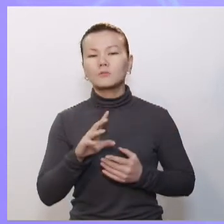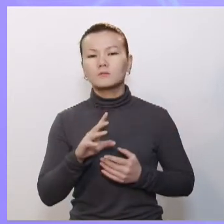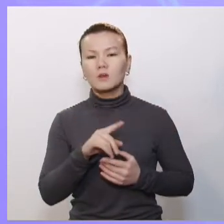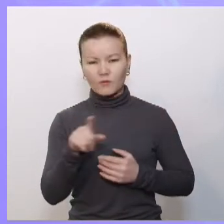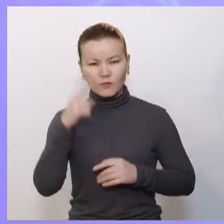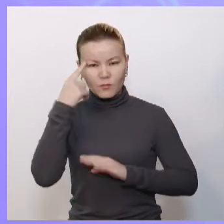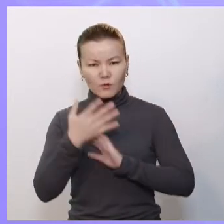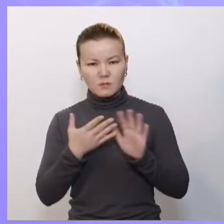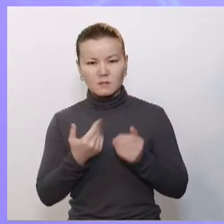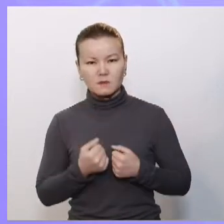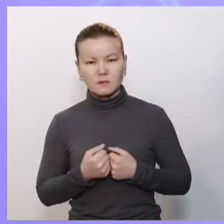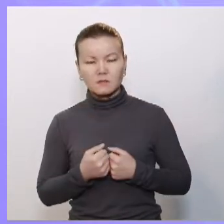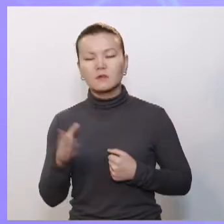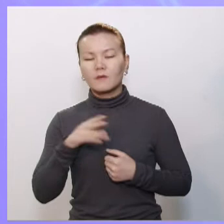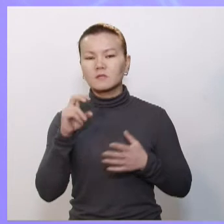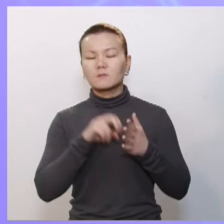Келгиле текшеребиз.